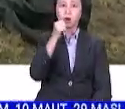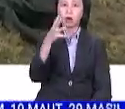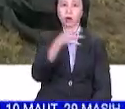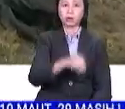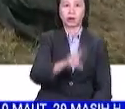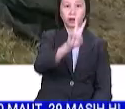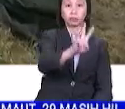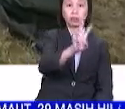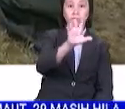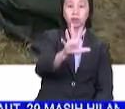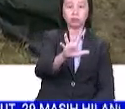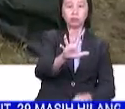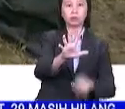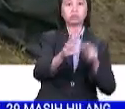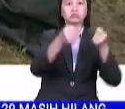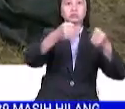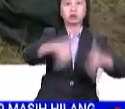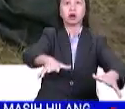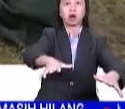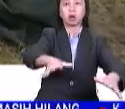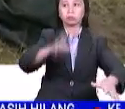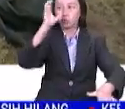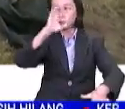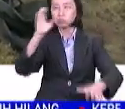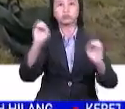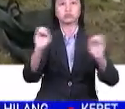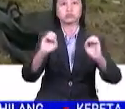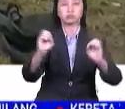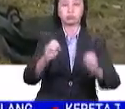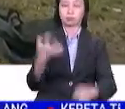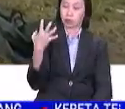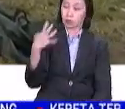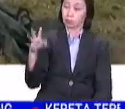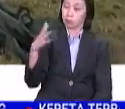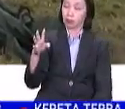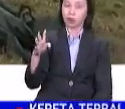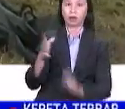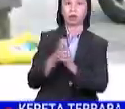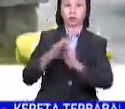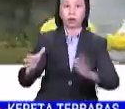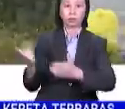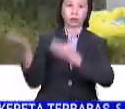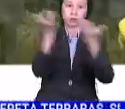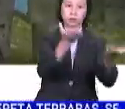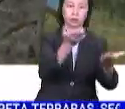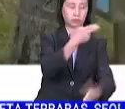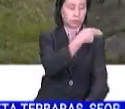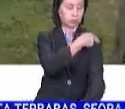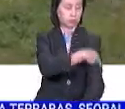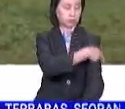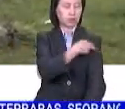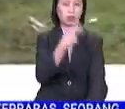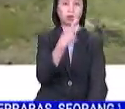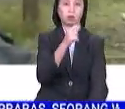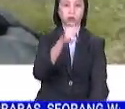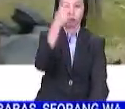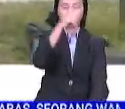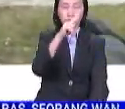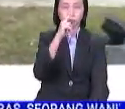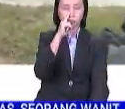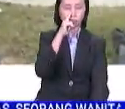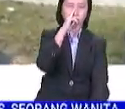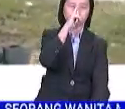sementara 25 orang lagi masih hilang. 14 yang terselamat dibawa ke Hospital Kota Tinggi untuk ujian